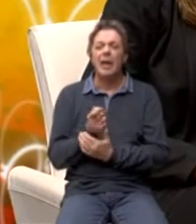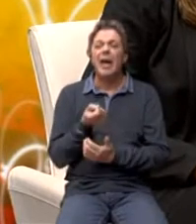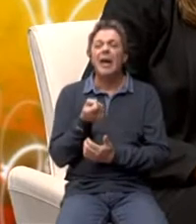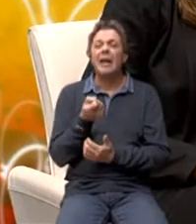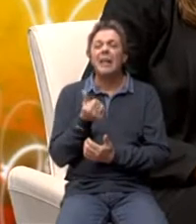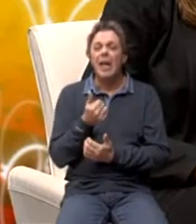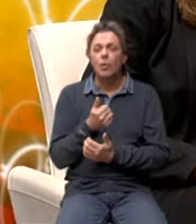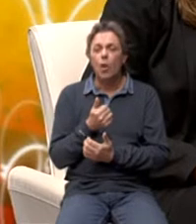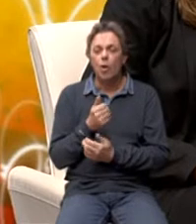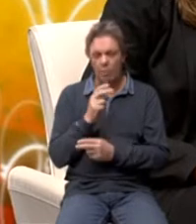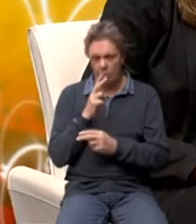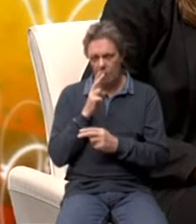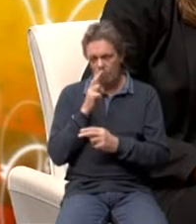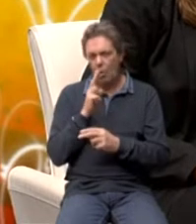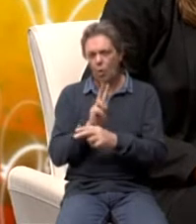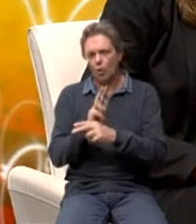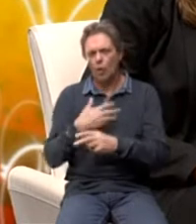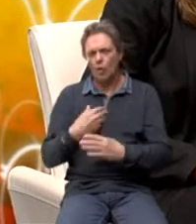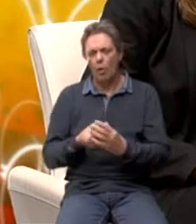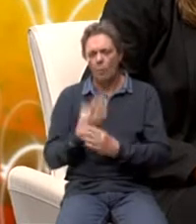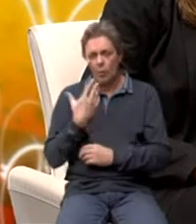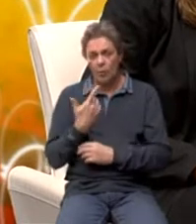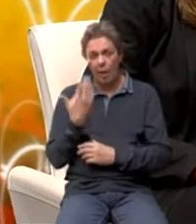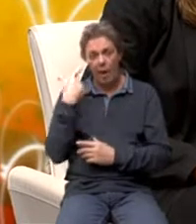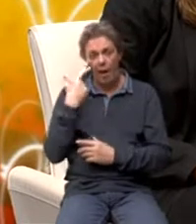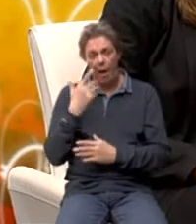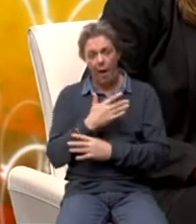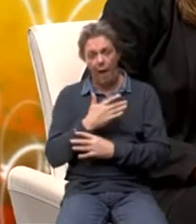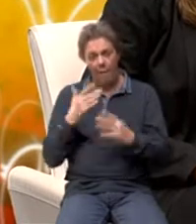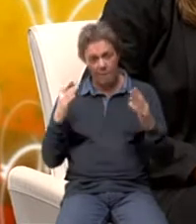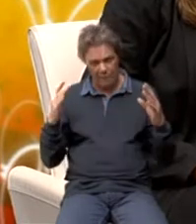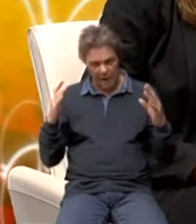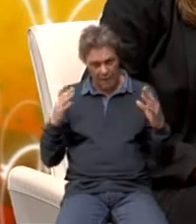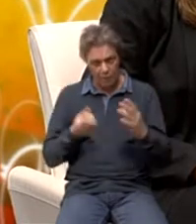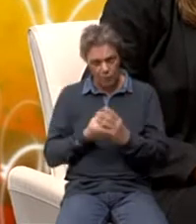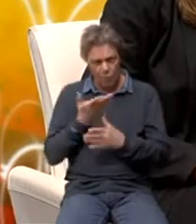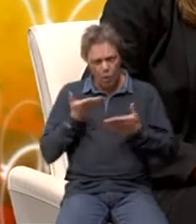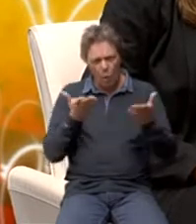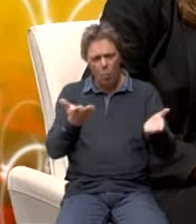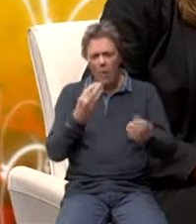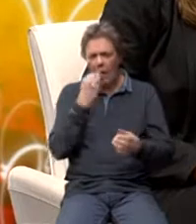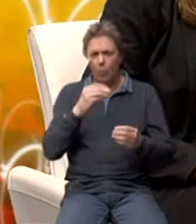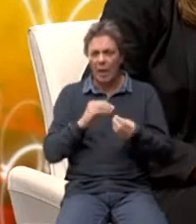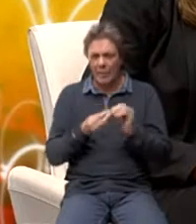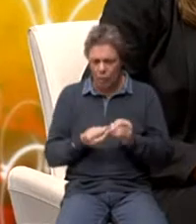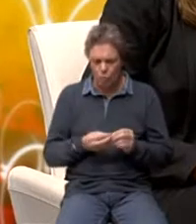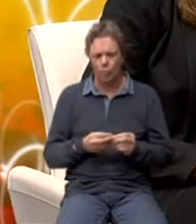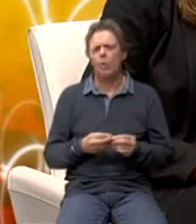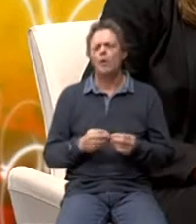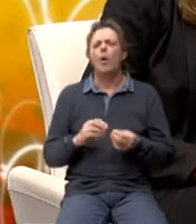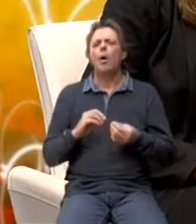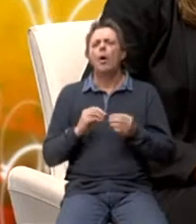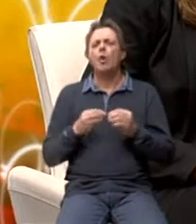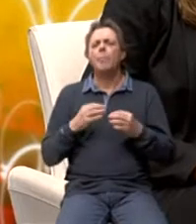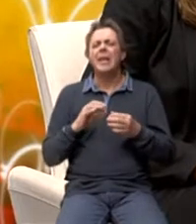rijetko ili rijeđe kontroliraju svoje proizvode, dok veliki, dakle, oni koji nude hranu na tržištu, robni lanci, rade